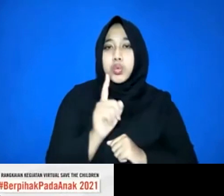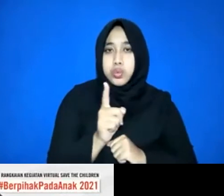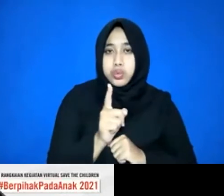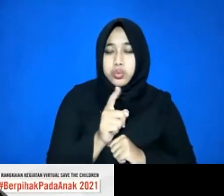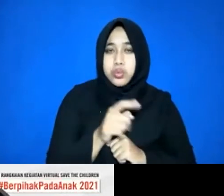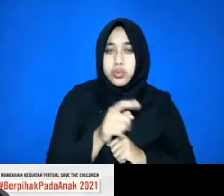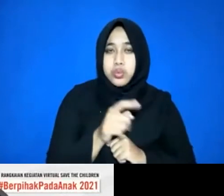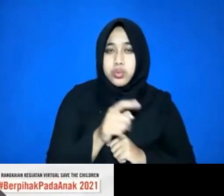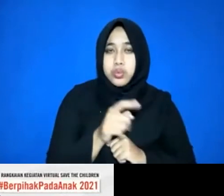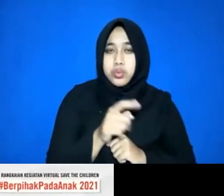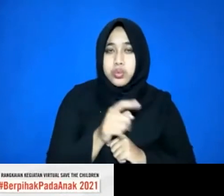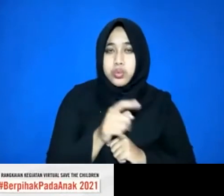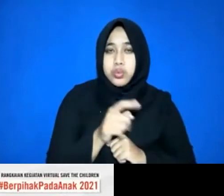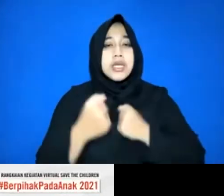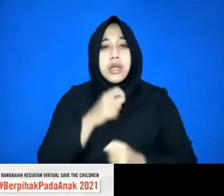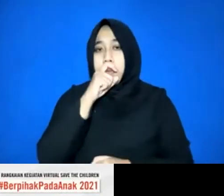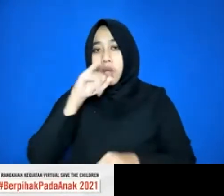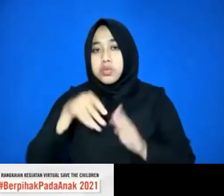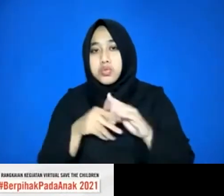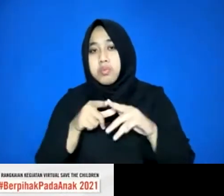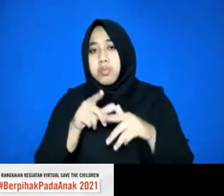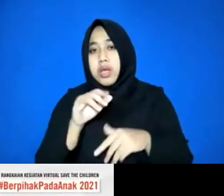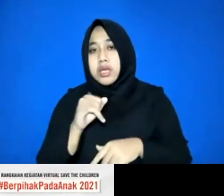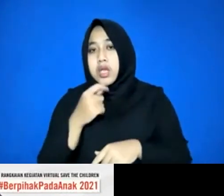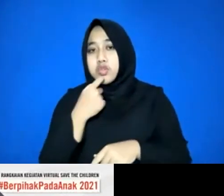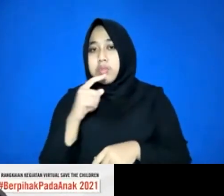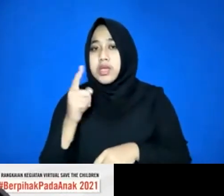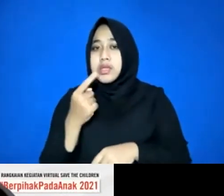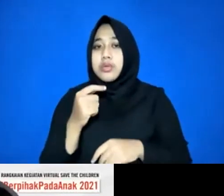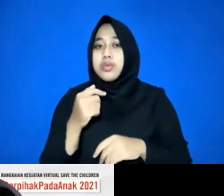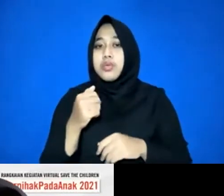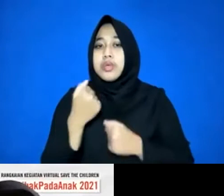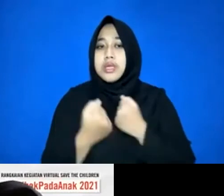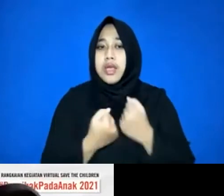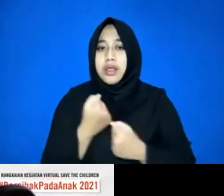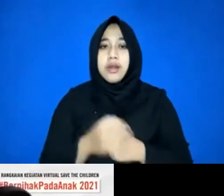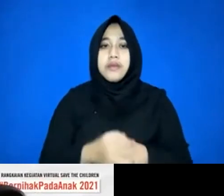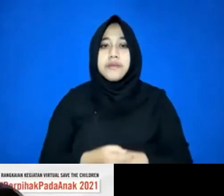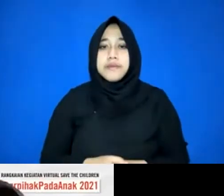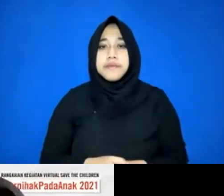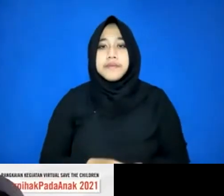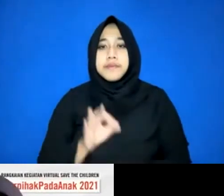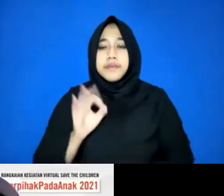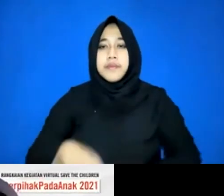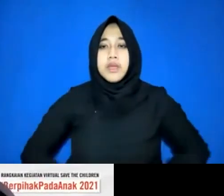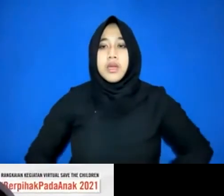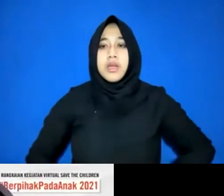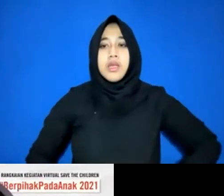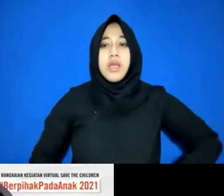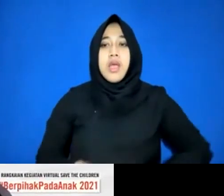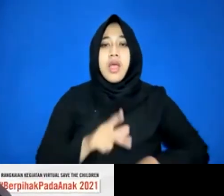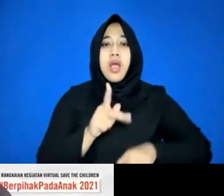kan memang kegiatannya Mas Jumali juga nggak hanya ini satu aja gitu loh. Itu. Oke. Iya. Kalau